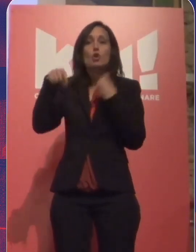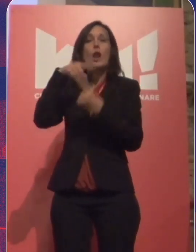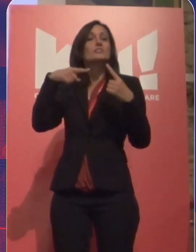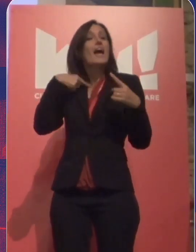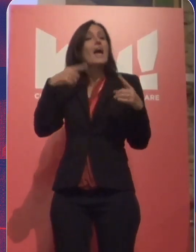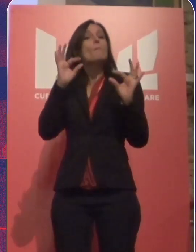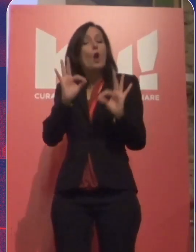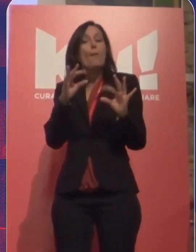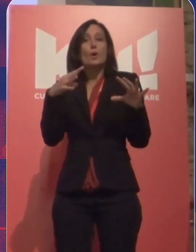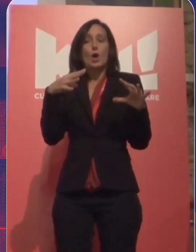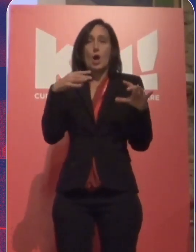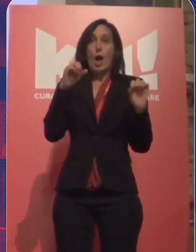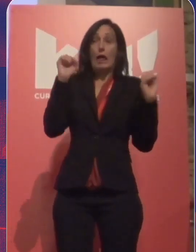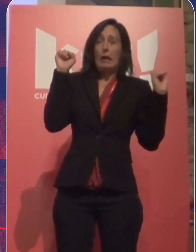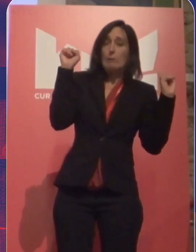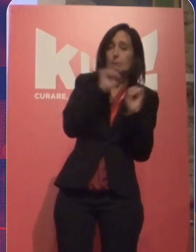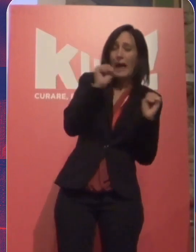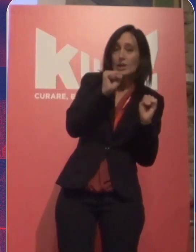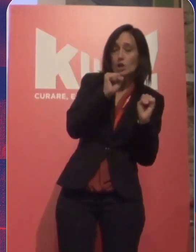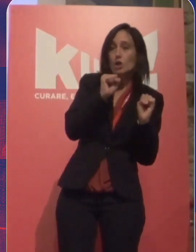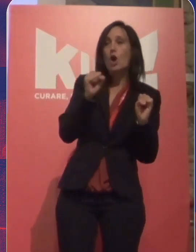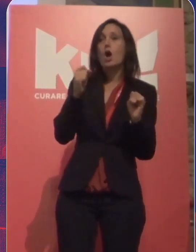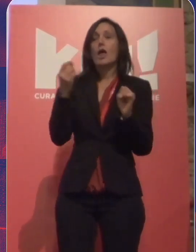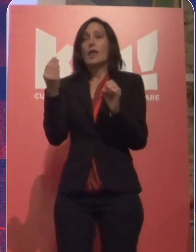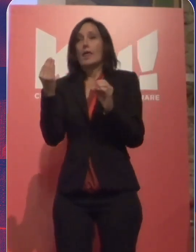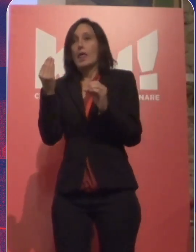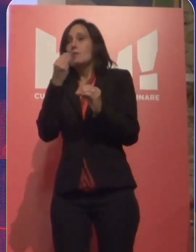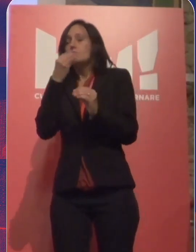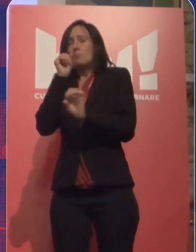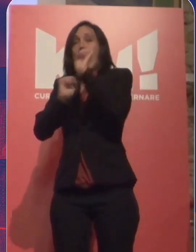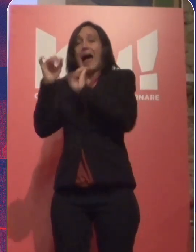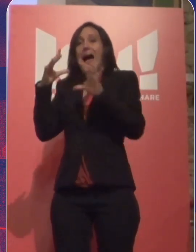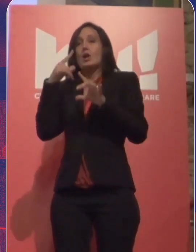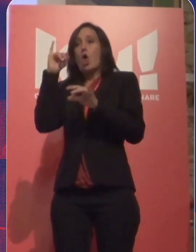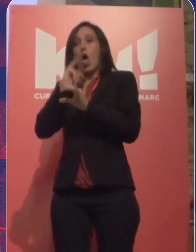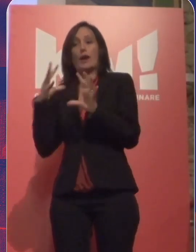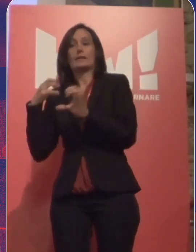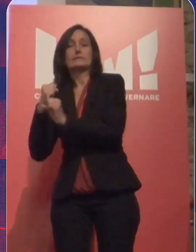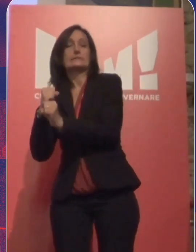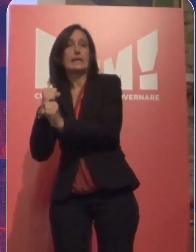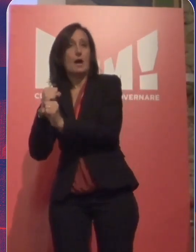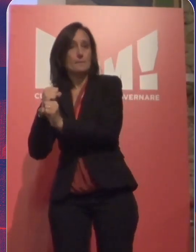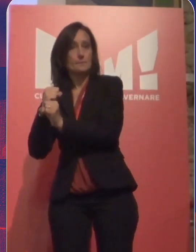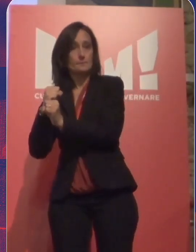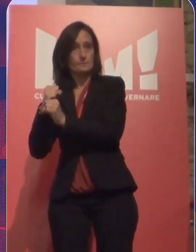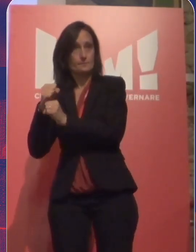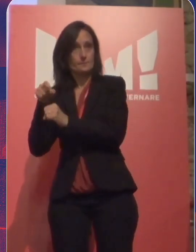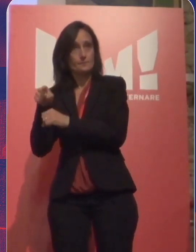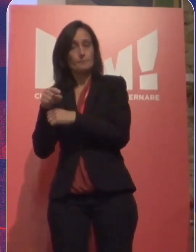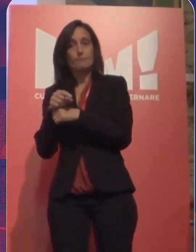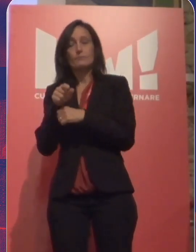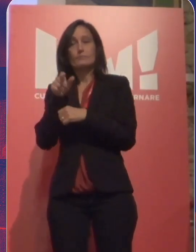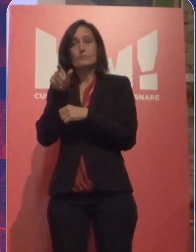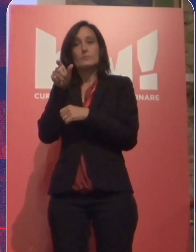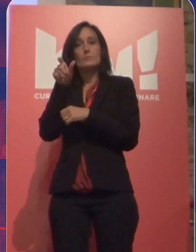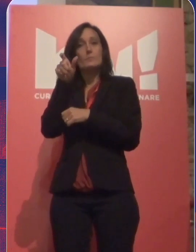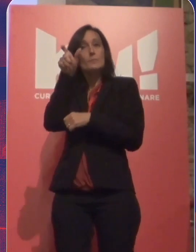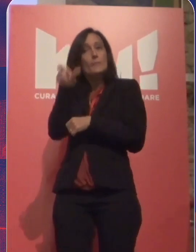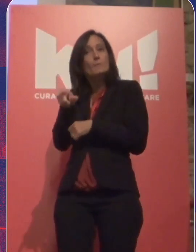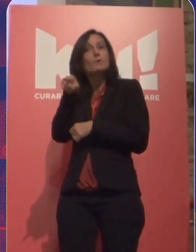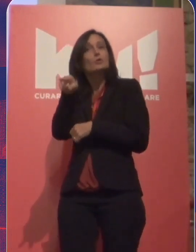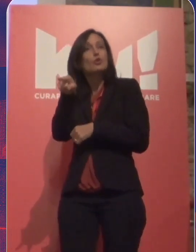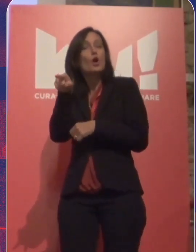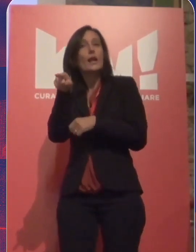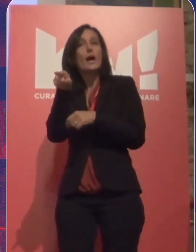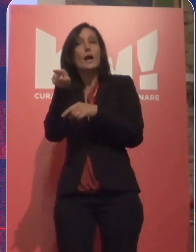il rigore della dieta e della postura etica soggettiva dell'anoressia